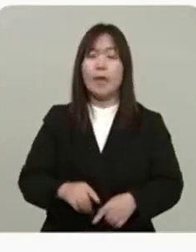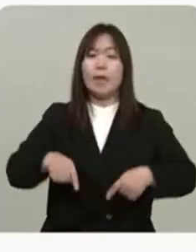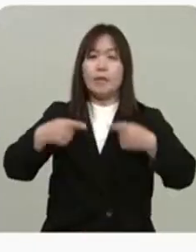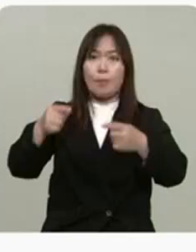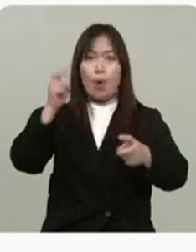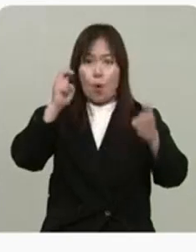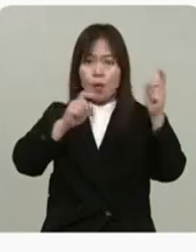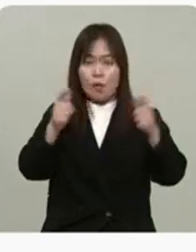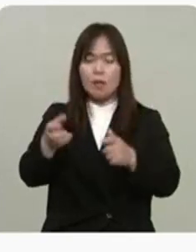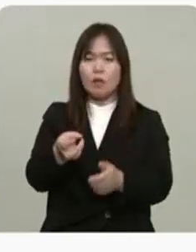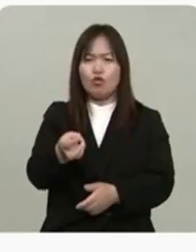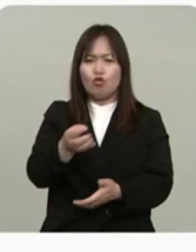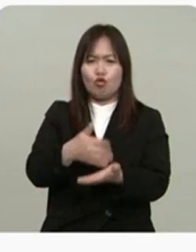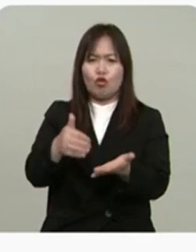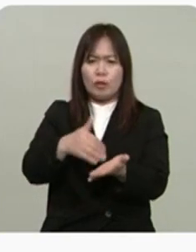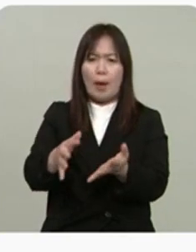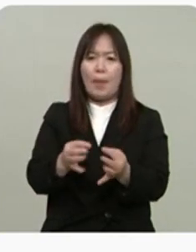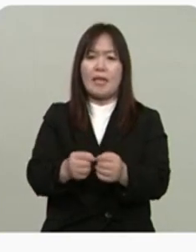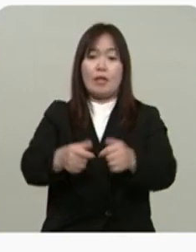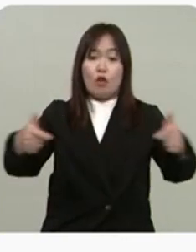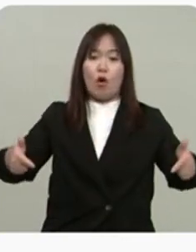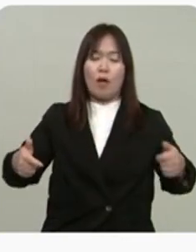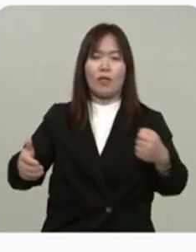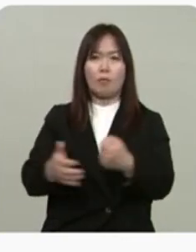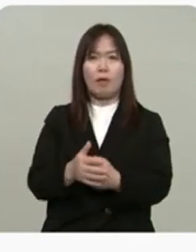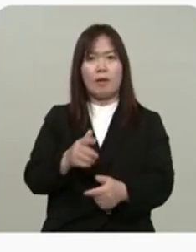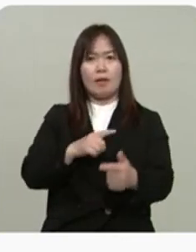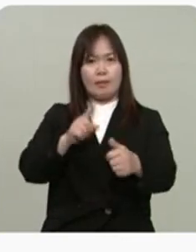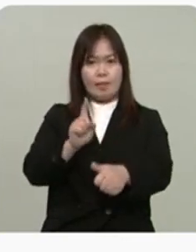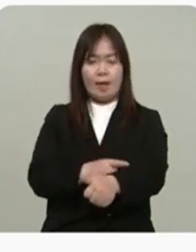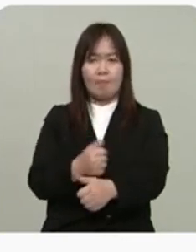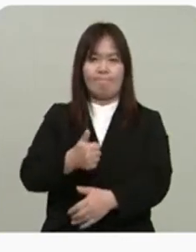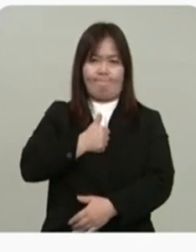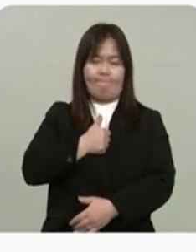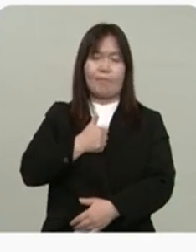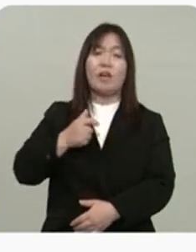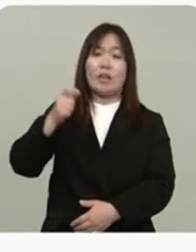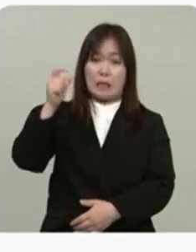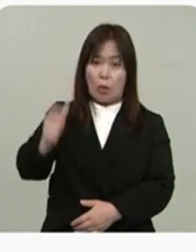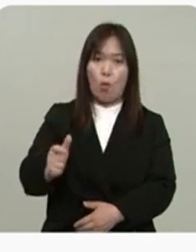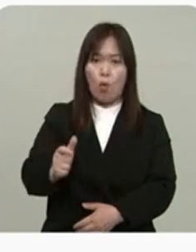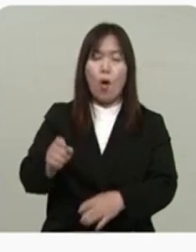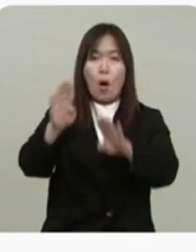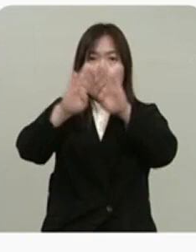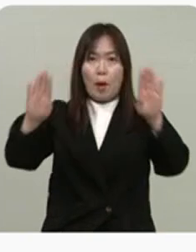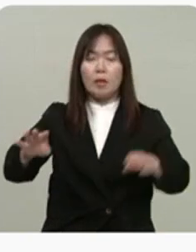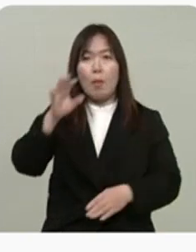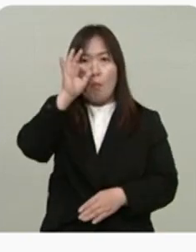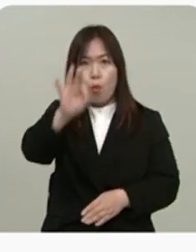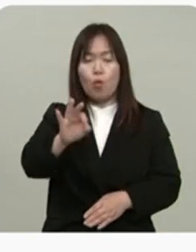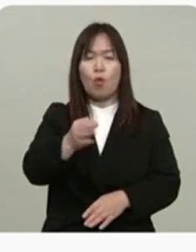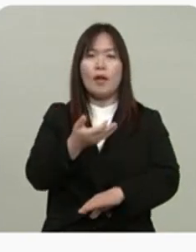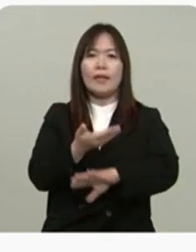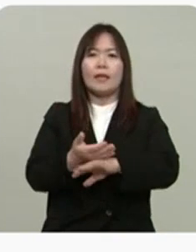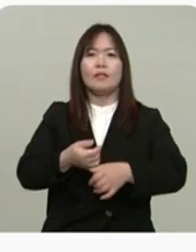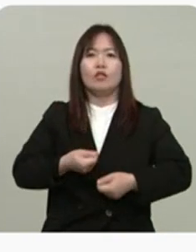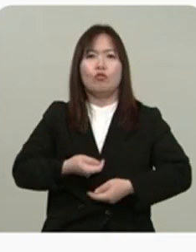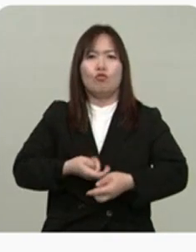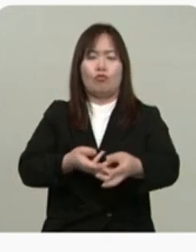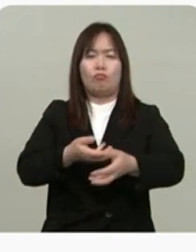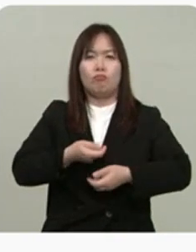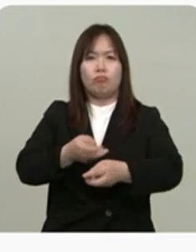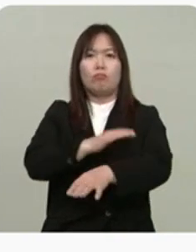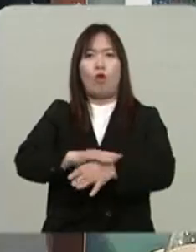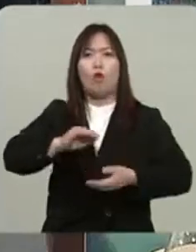기업과 출품 종자 수가 많아지면서 그만큼 위상이 높아진 데다 박람회를 통한 수출 계약 규모도 꾸준히 늘고